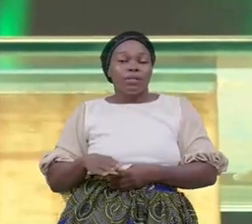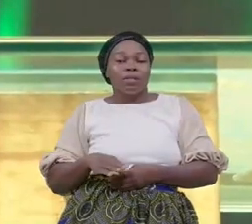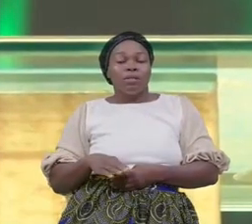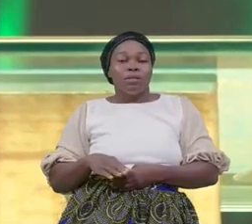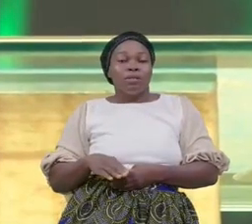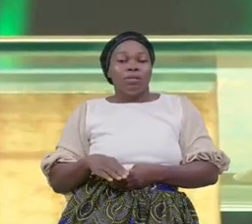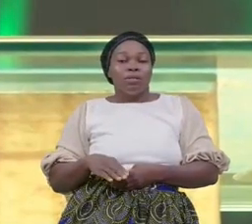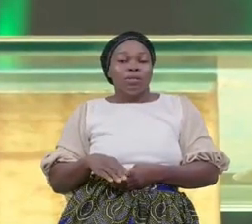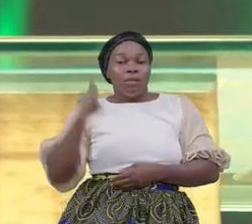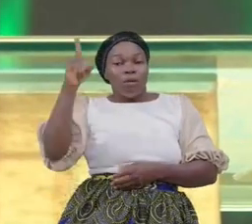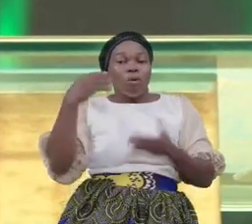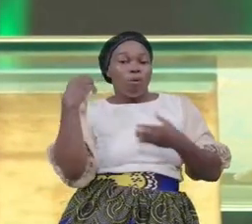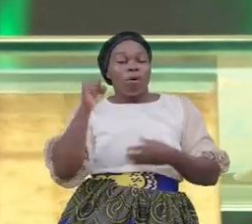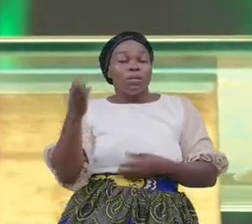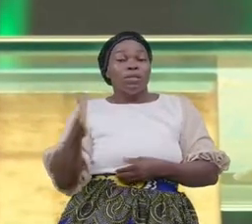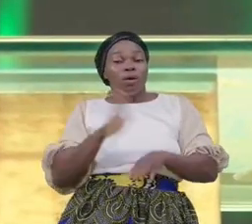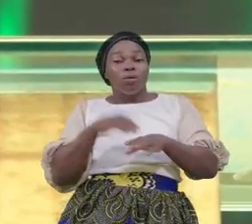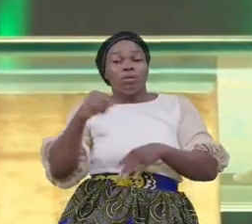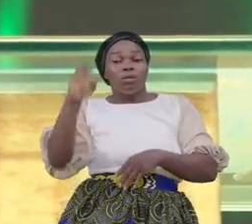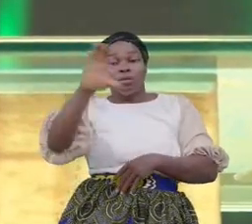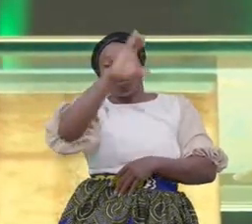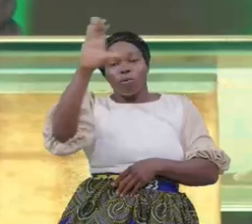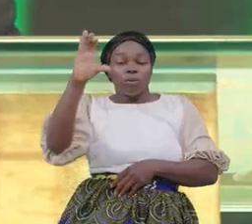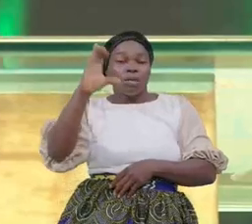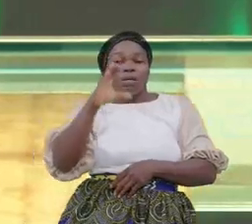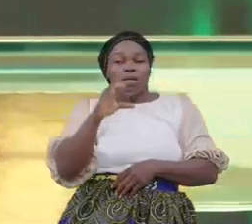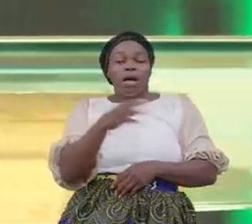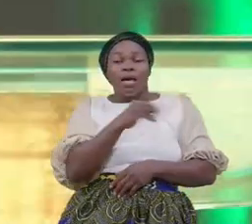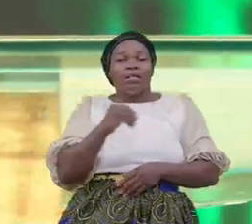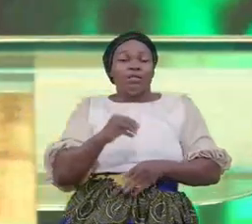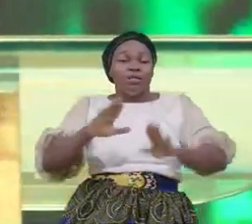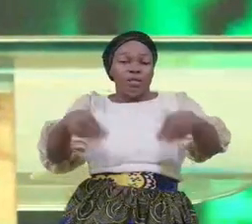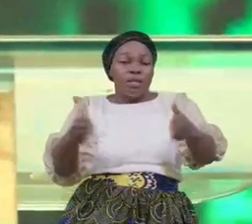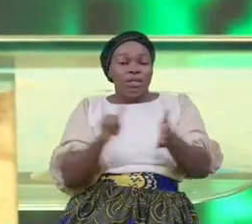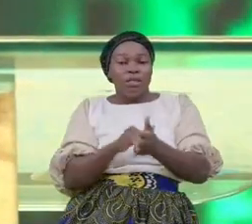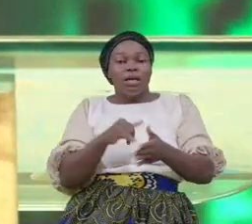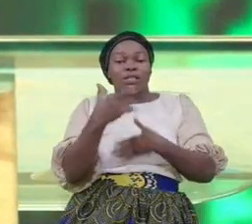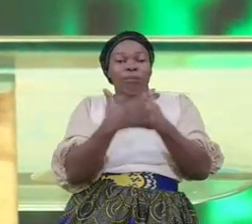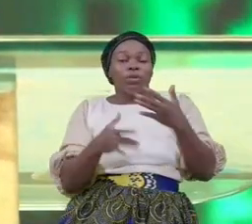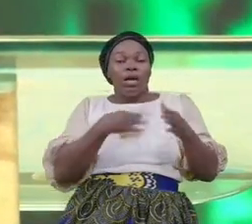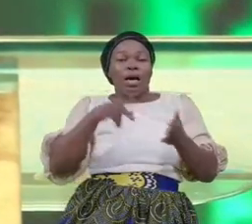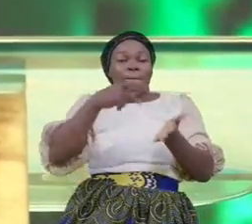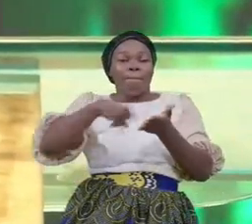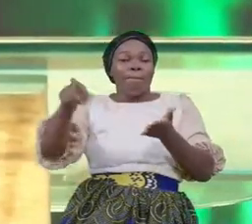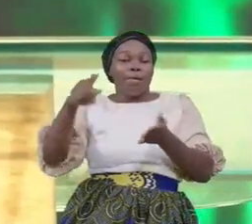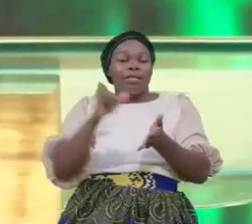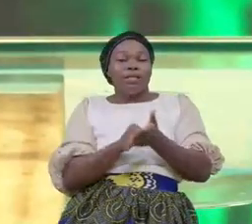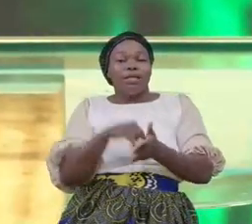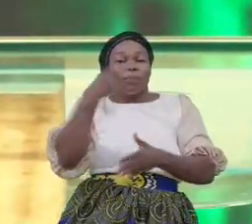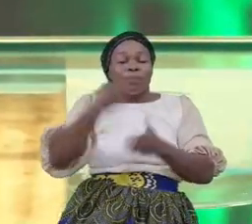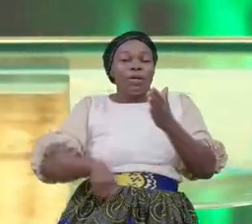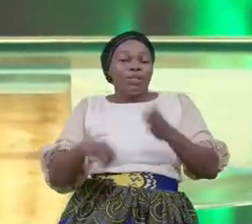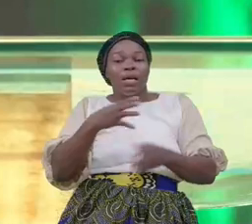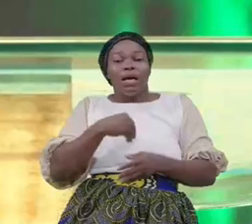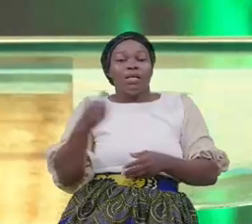était à la croix du calvaire. Il avait répandu son sang. Il a payé tout le prix. Toute bénédiction dont vous